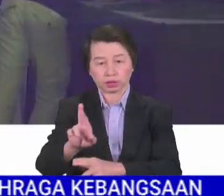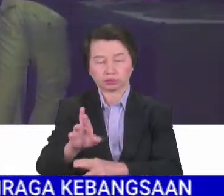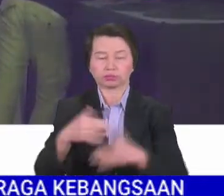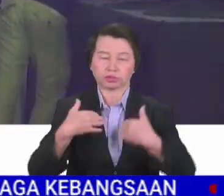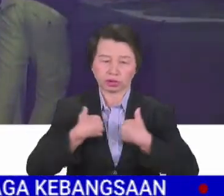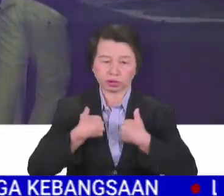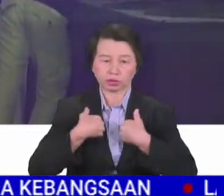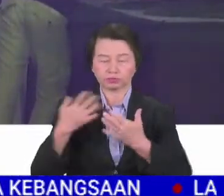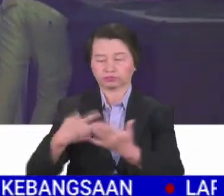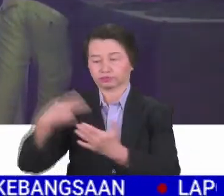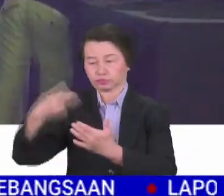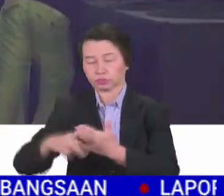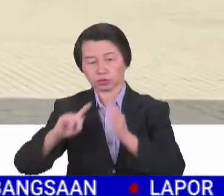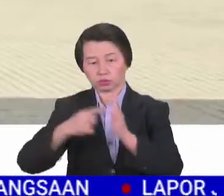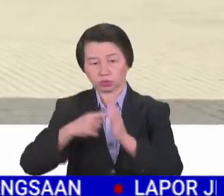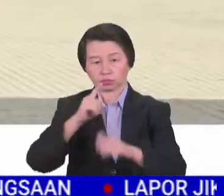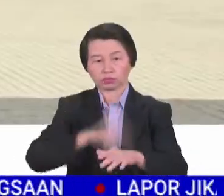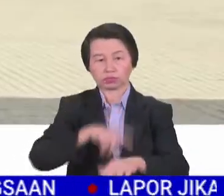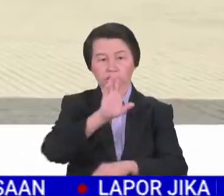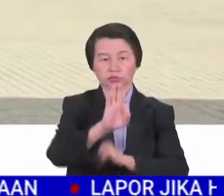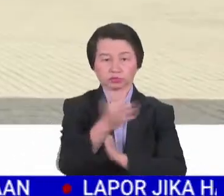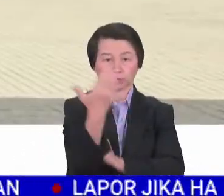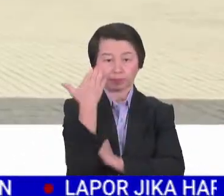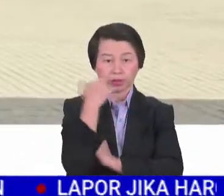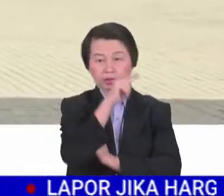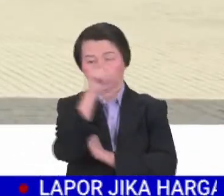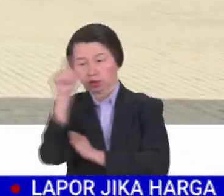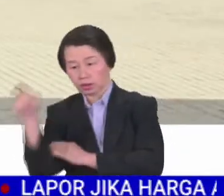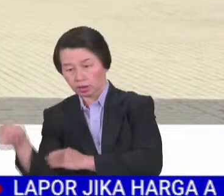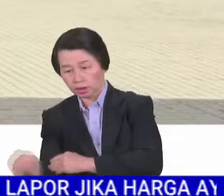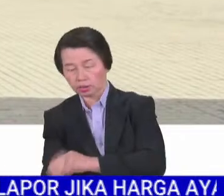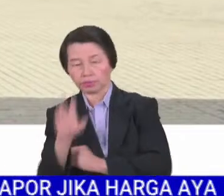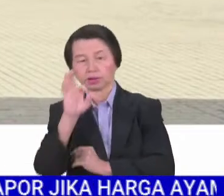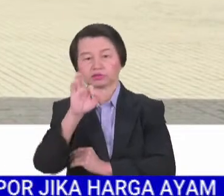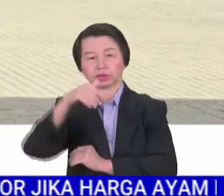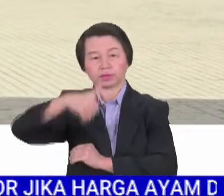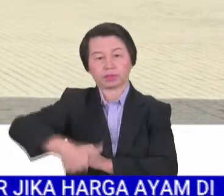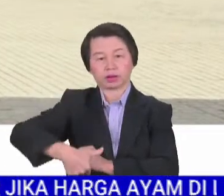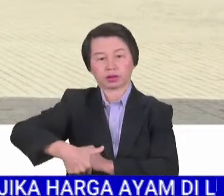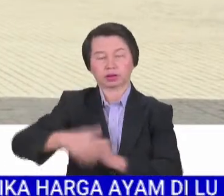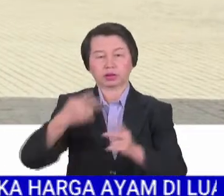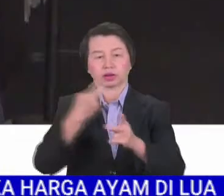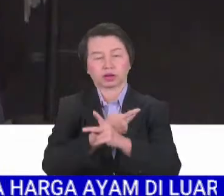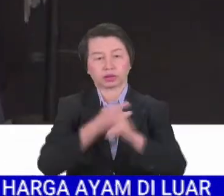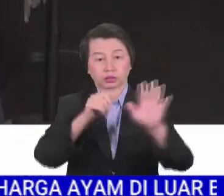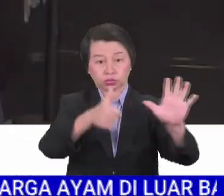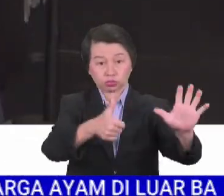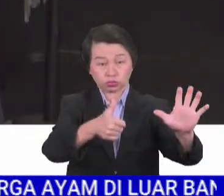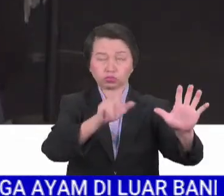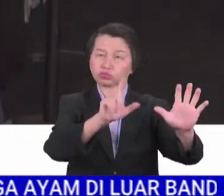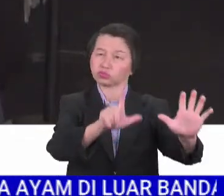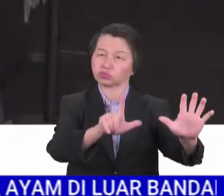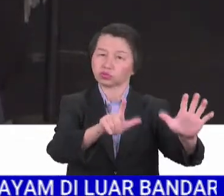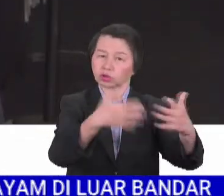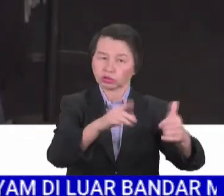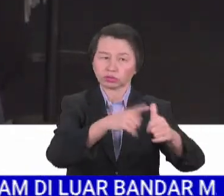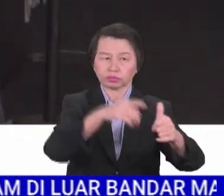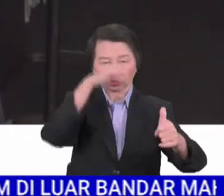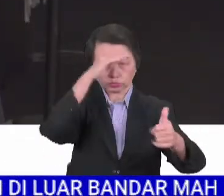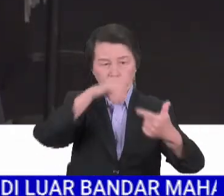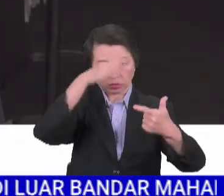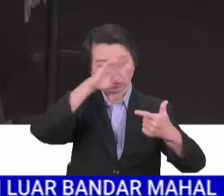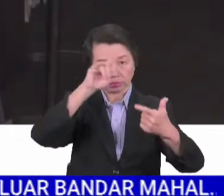Dan program yang bermula dari pukul 9 pagi hingga 9 malam ini merupakan siri ke-7 selepas penganjurannya di Johor,